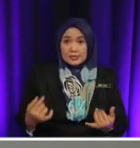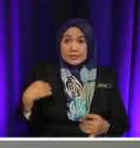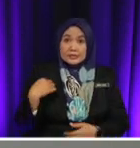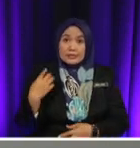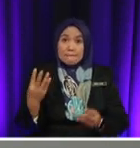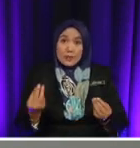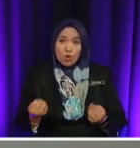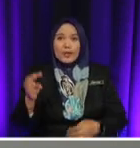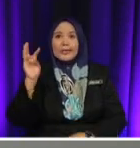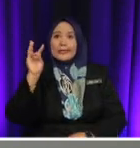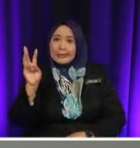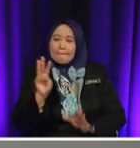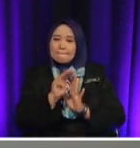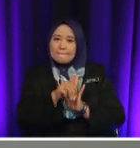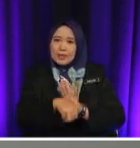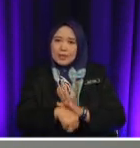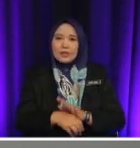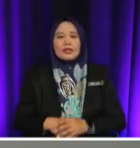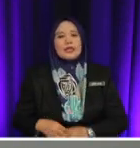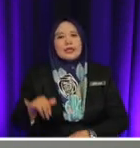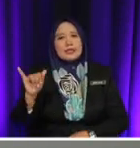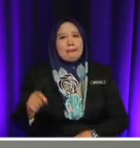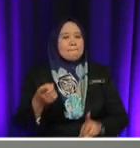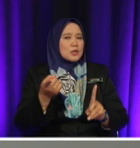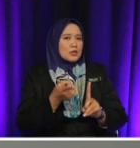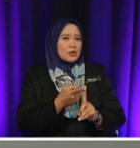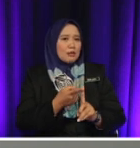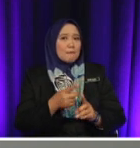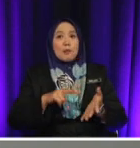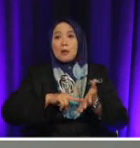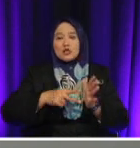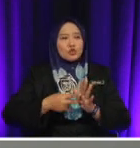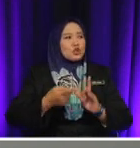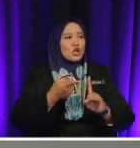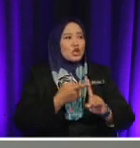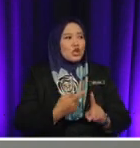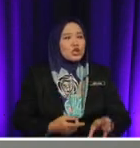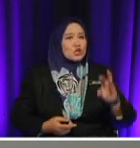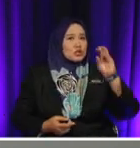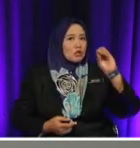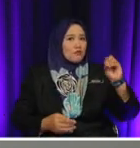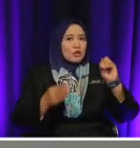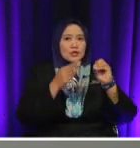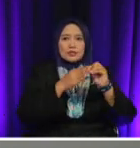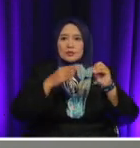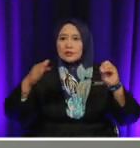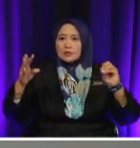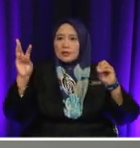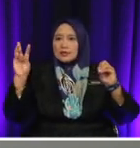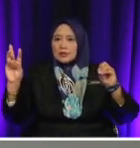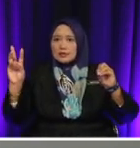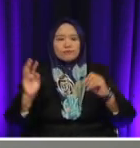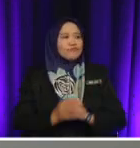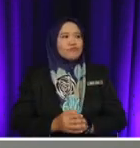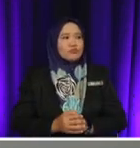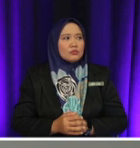minit yang pertama daripada start kosong kita nampak aliran daripada graf tadi lengkung tadi semakin lama semakin mening meningkat